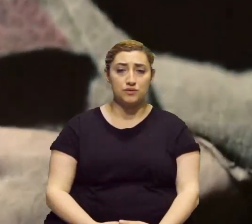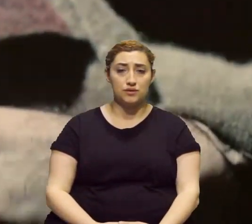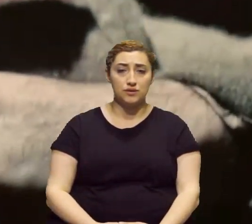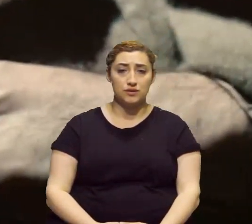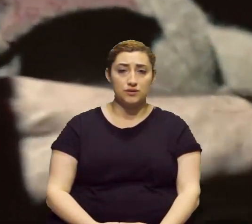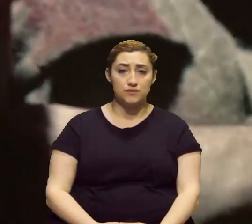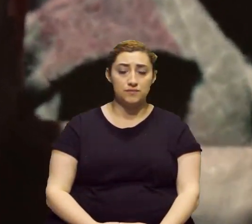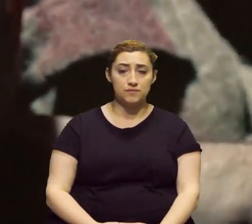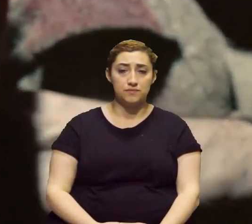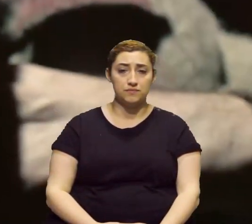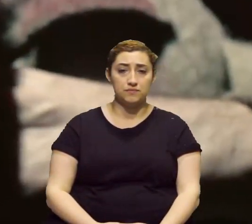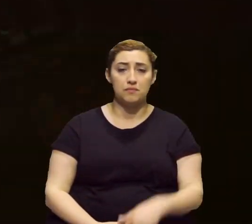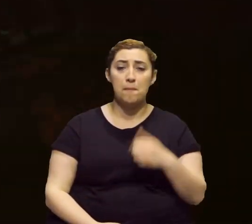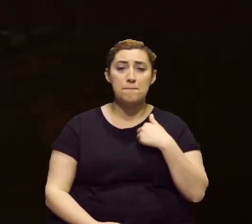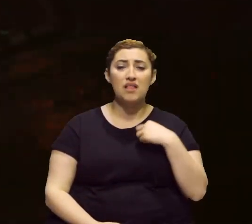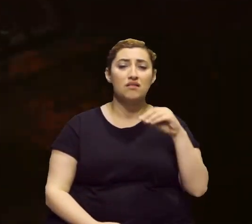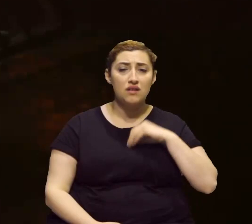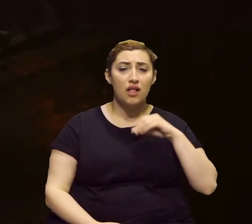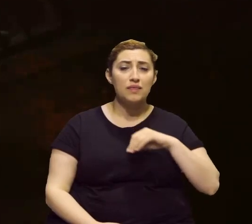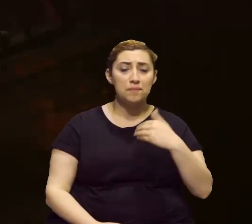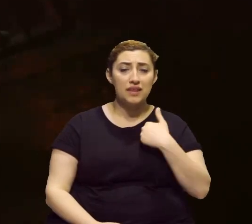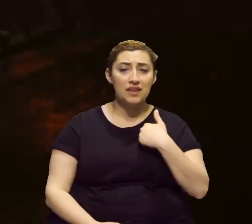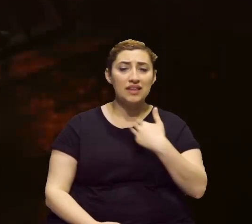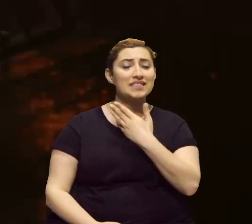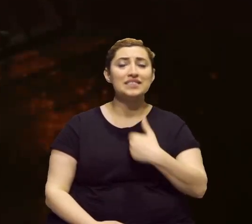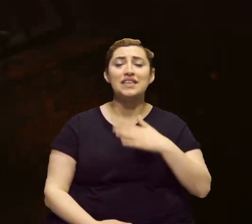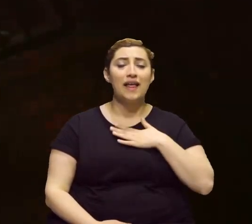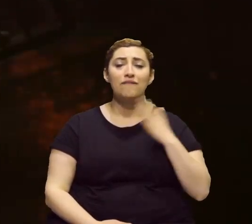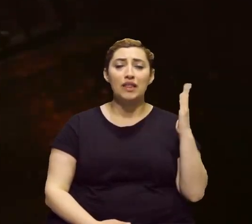geliyor, ben sandım ki